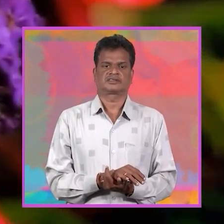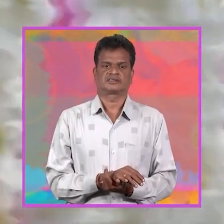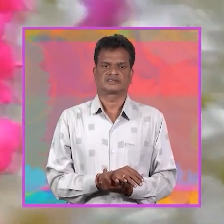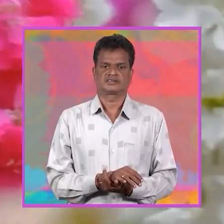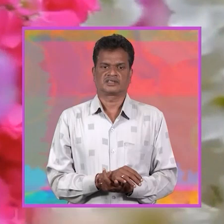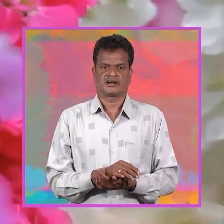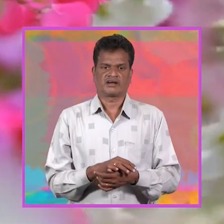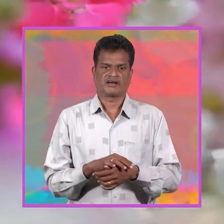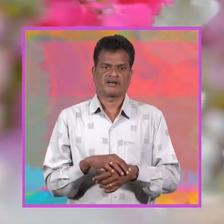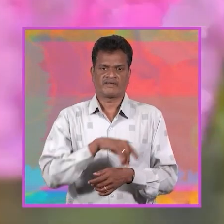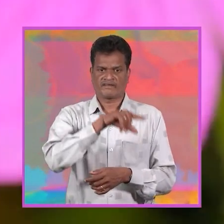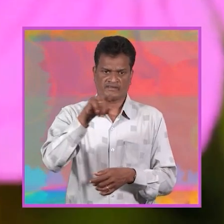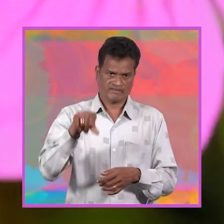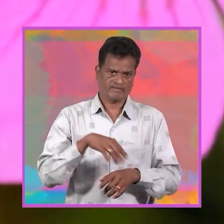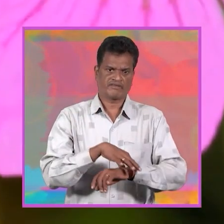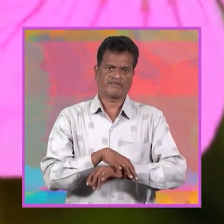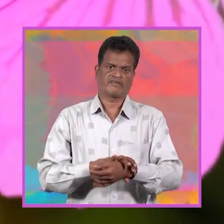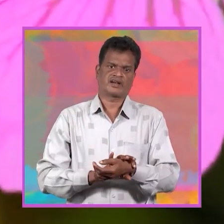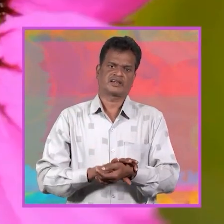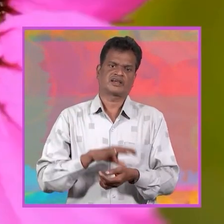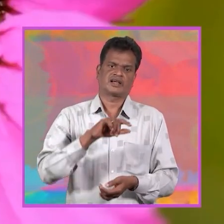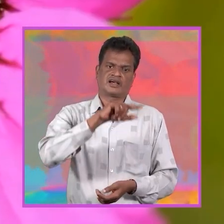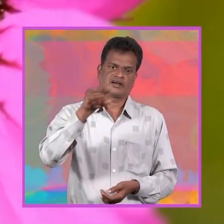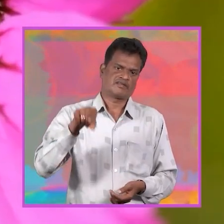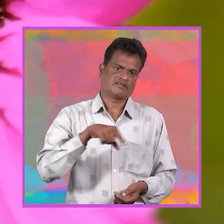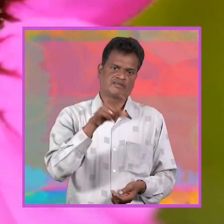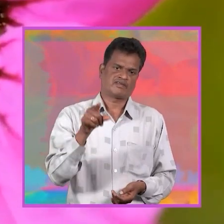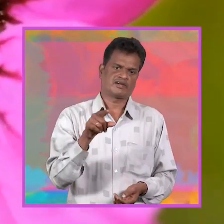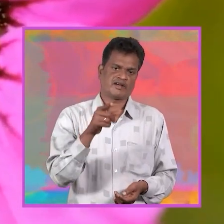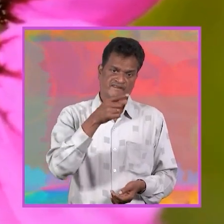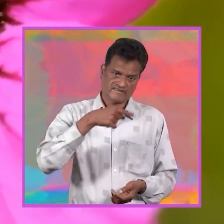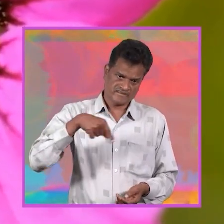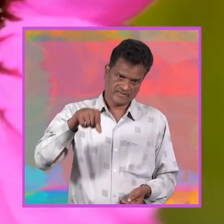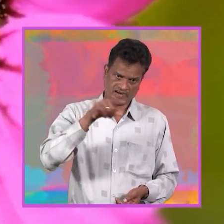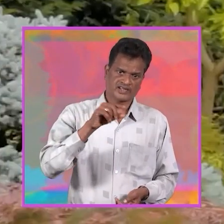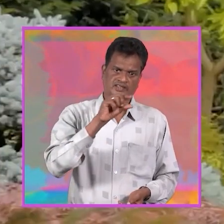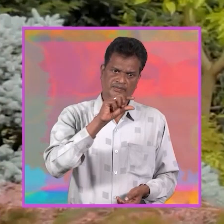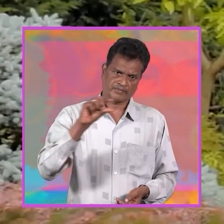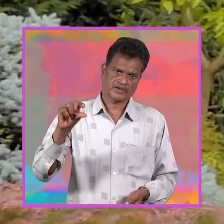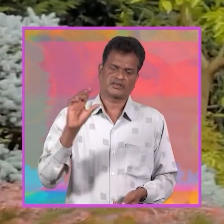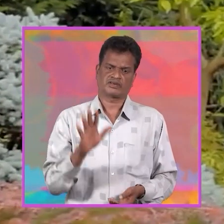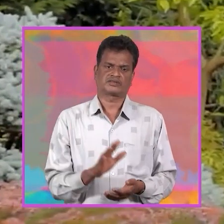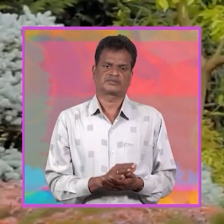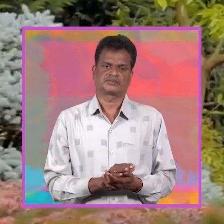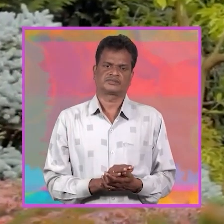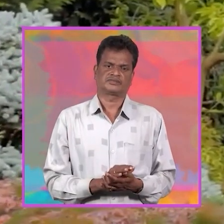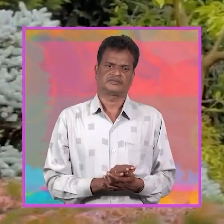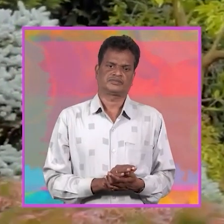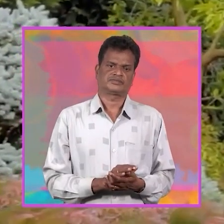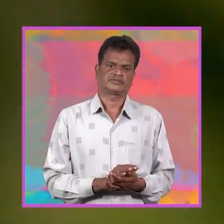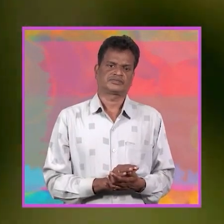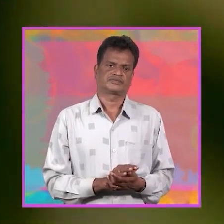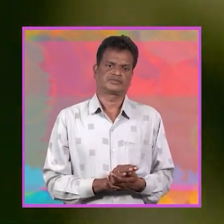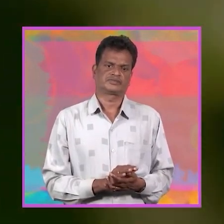வளையல், அது வளைந்து இருப்பதால் தான் அது வளையல் அப்படின்னு சொல்லிட்டு சொல்கிறோம். அந்த காரணத்தால் அது வளைந்து இருக்கக்கூடிய காரணத்தால் தான் அது வளையல் அப்படின்னு சொல்லிட்டு சொல்கிறோம்.